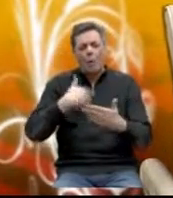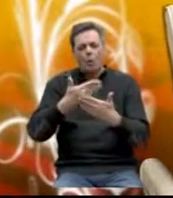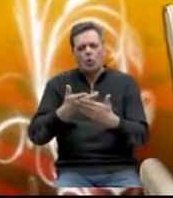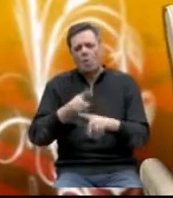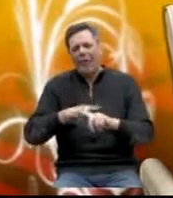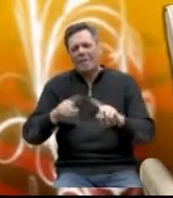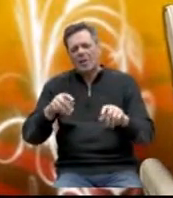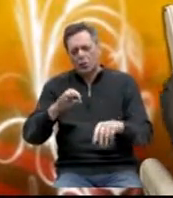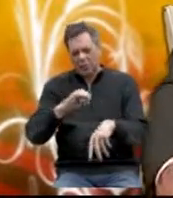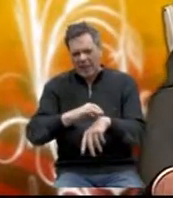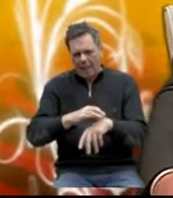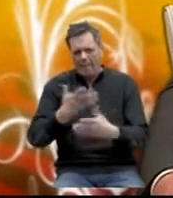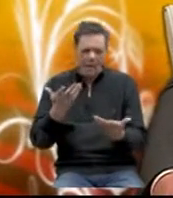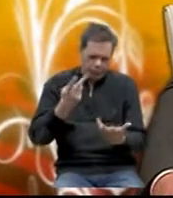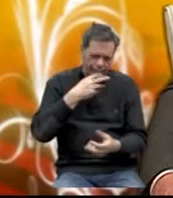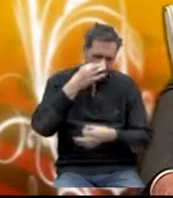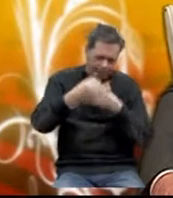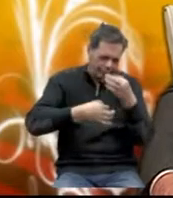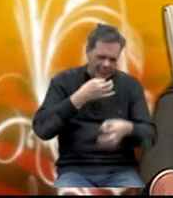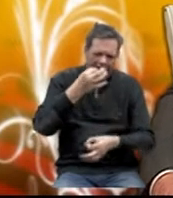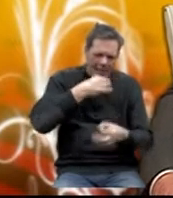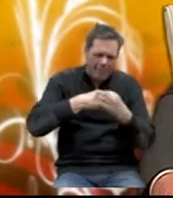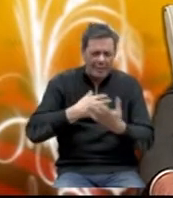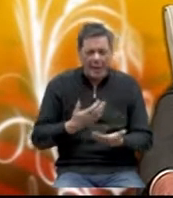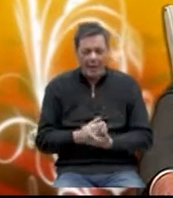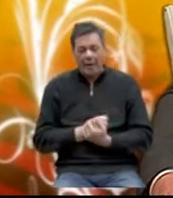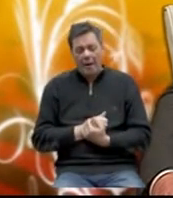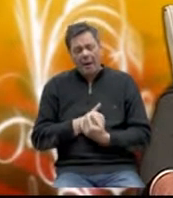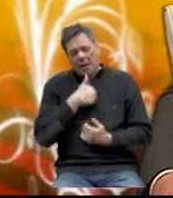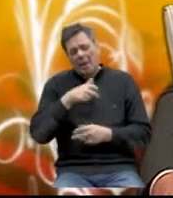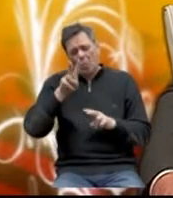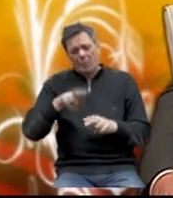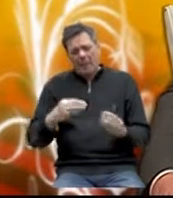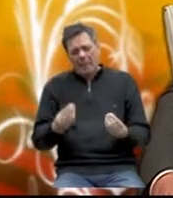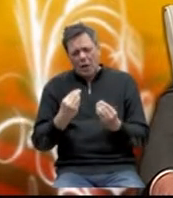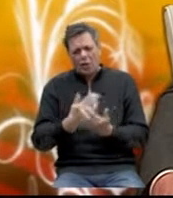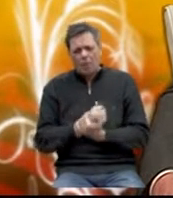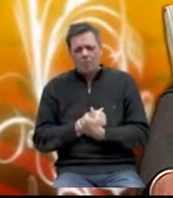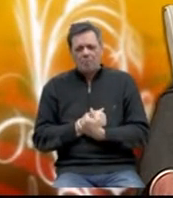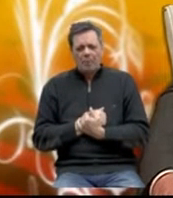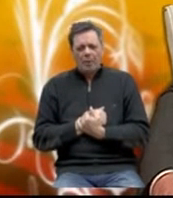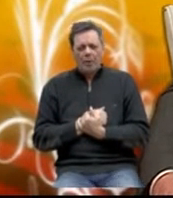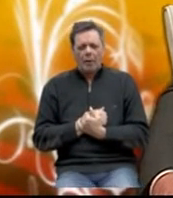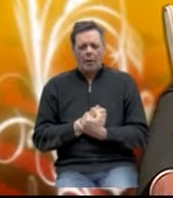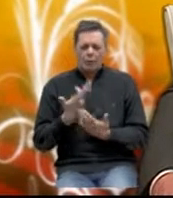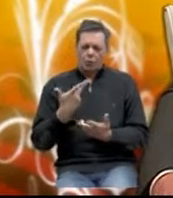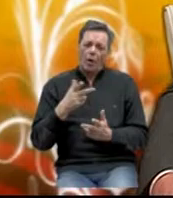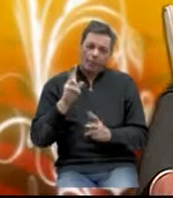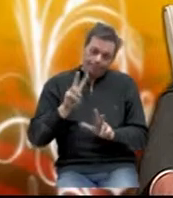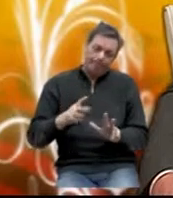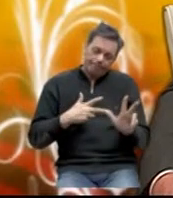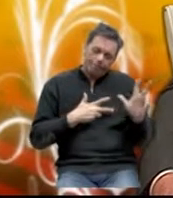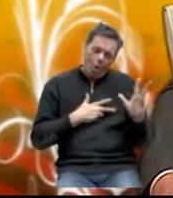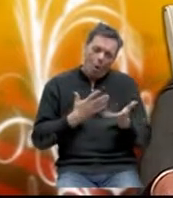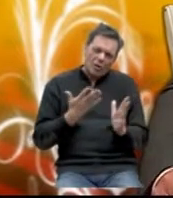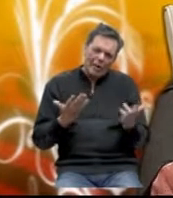vrstu terapije koju treba na neki način postići. I zapravo nešto još što je obećavajuće, a to